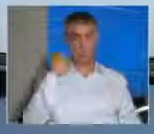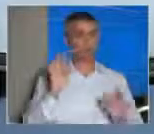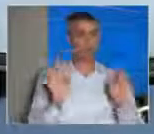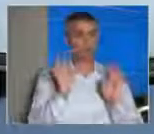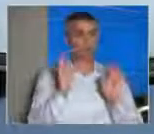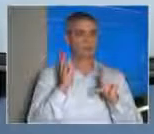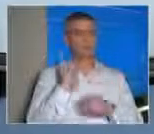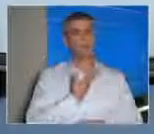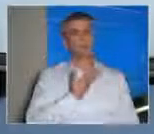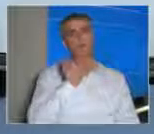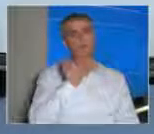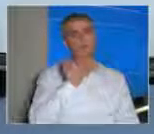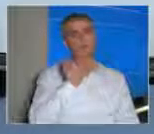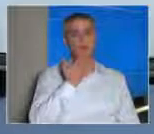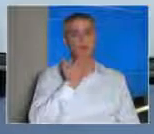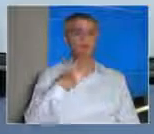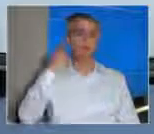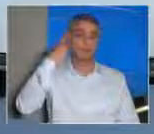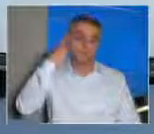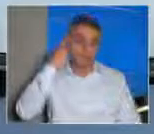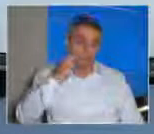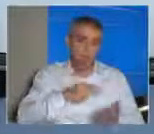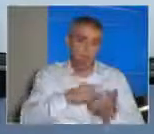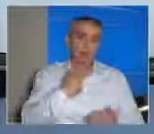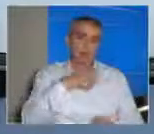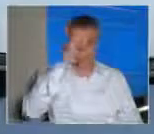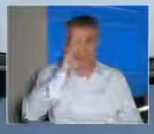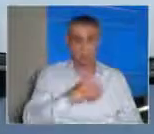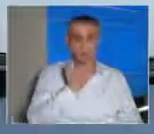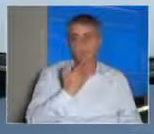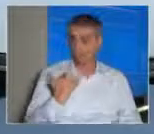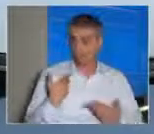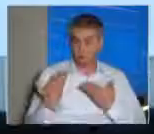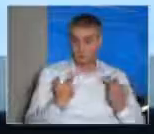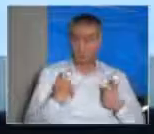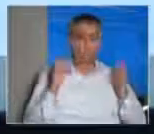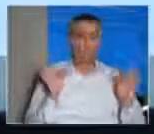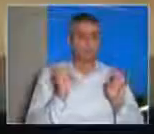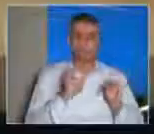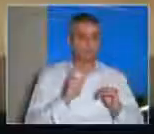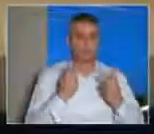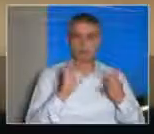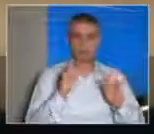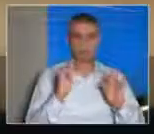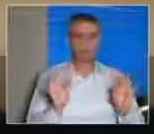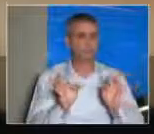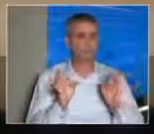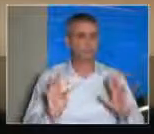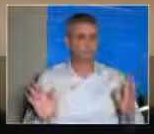טקסים וזה פשוט שיאמם, אז חשבתי שבגלל שאני ילד זה משעמם אותי. היום כשמזמינים אותי לטקסים, וזה לא משנה איזה